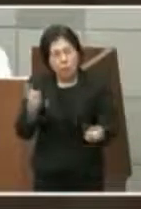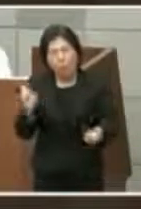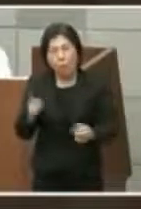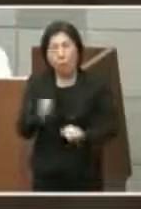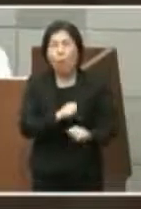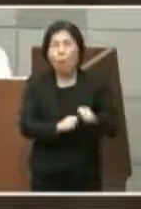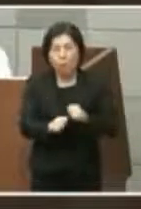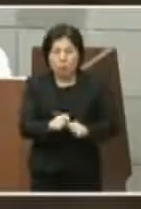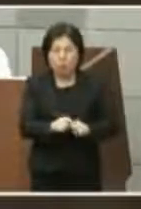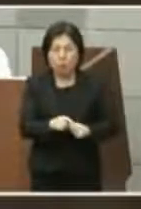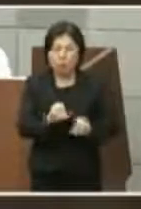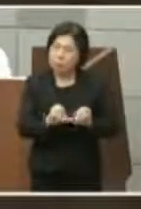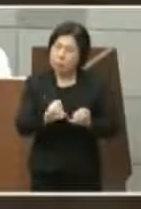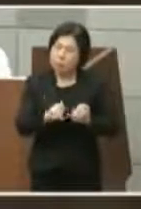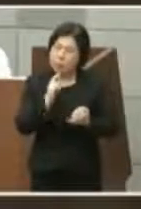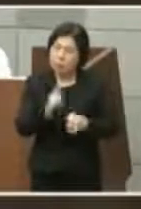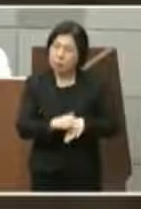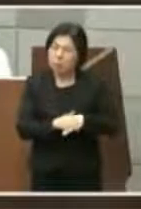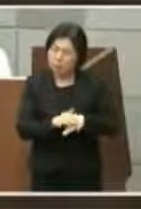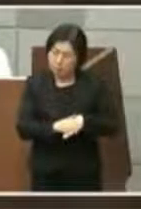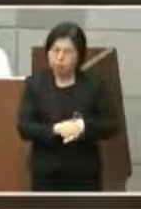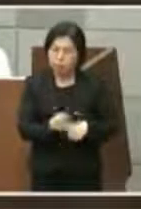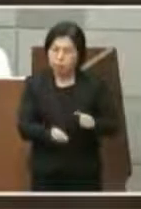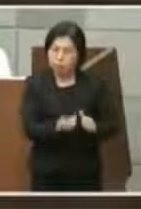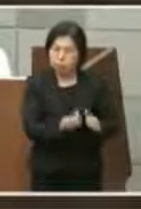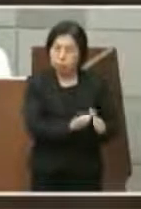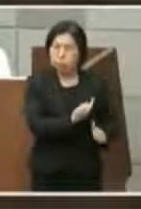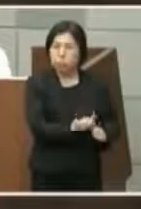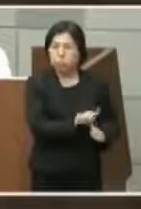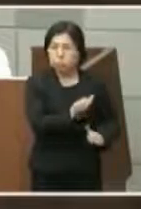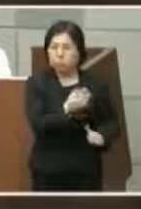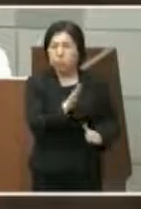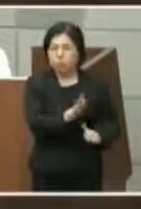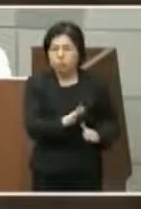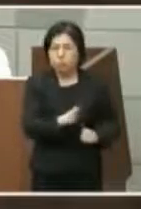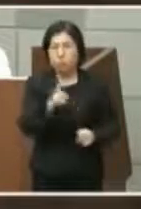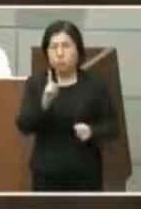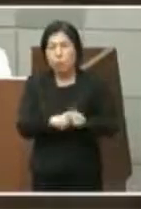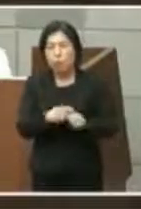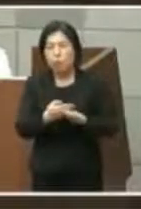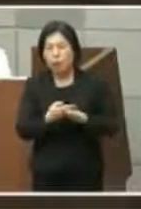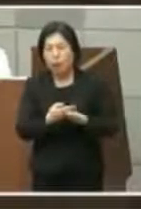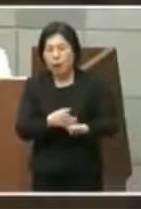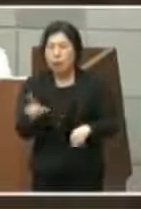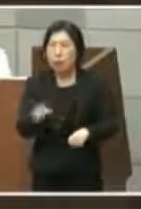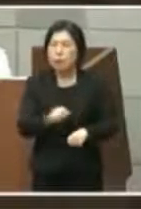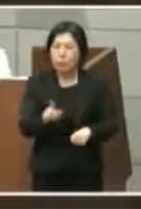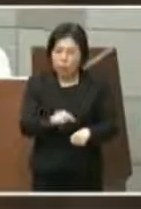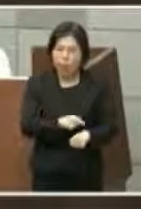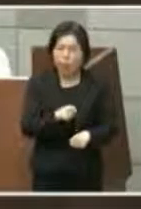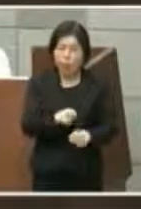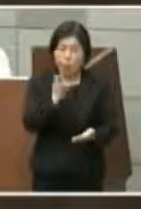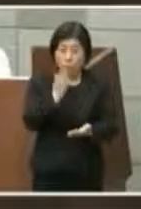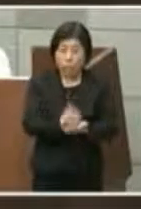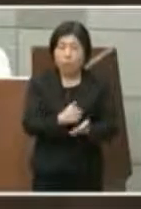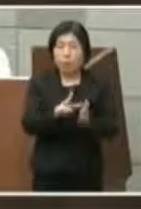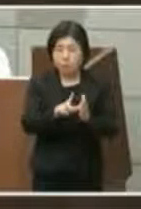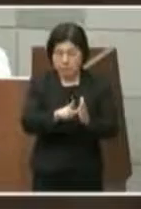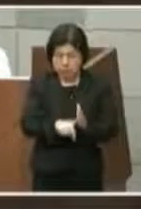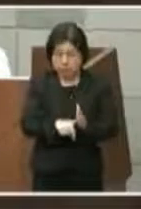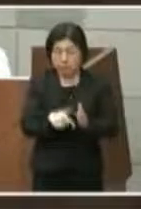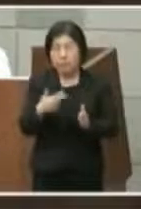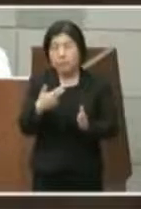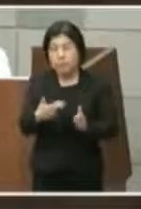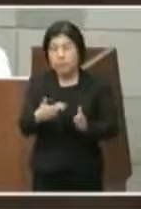から繰り返されています。目的外利用を認めないとするなら、たちまち市の事務に支障が生